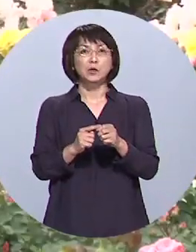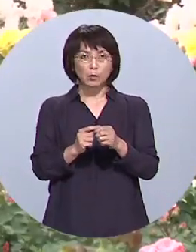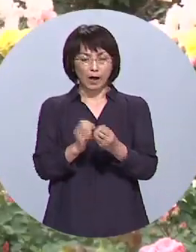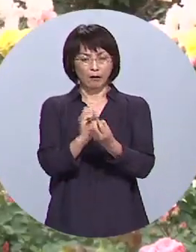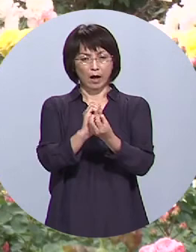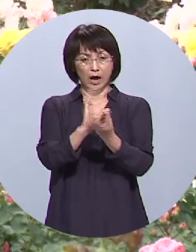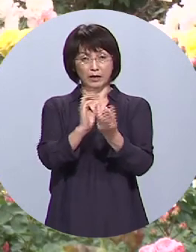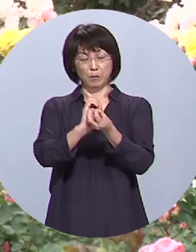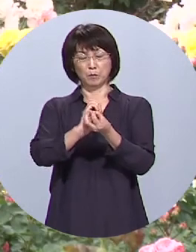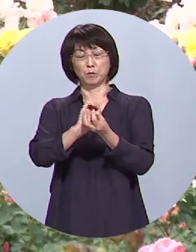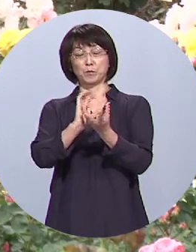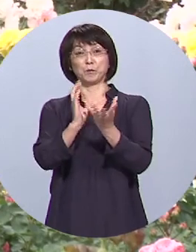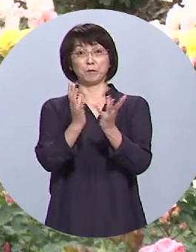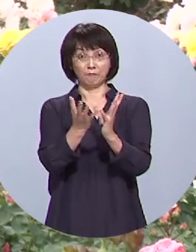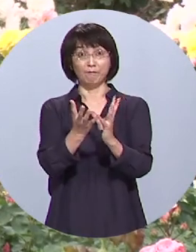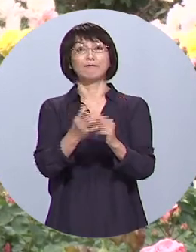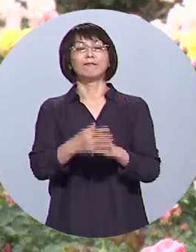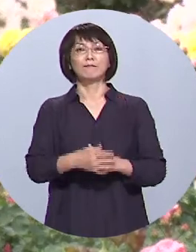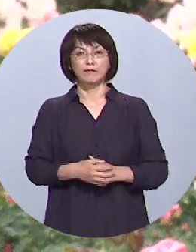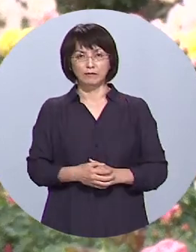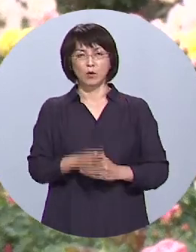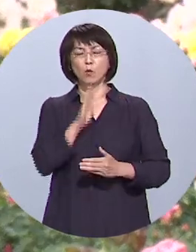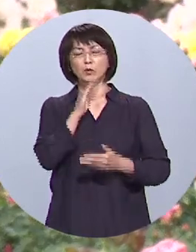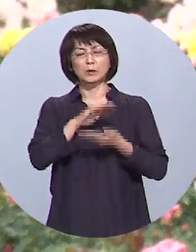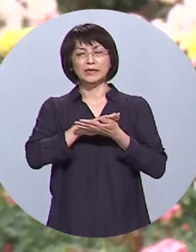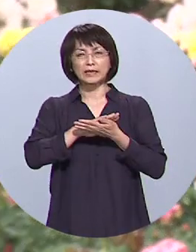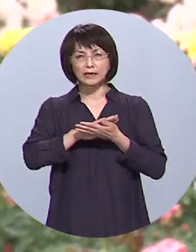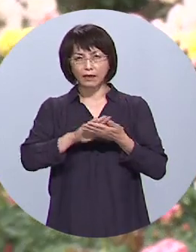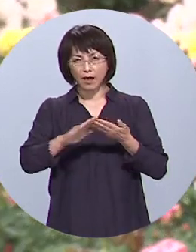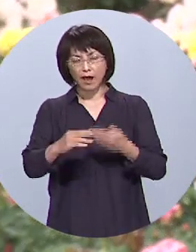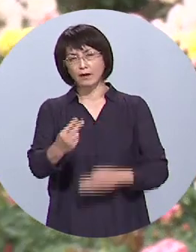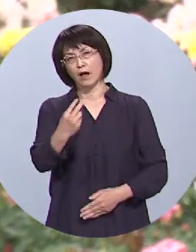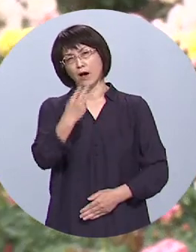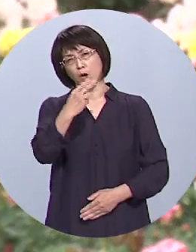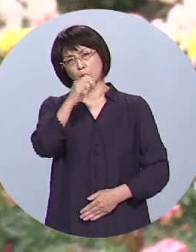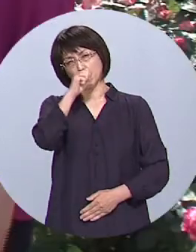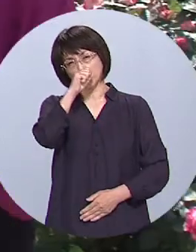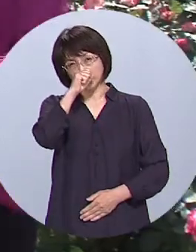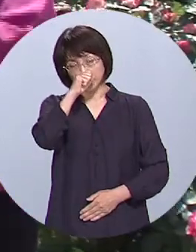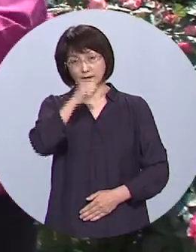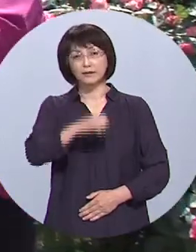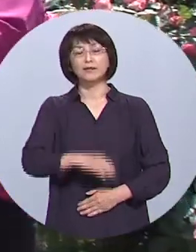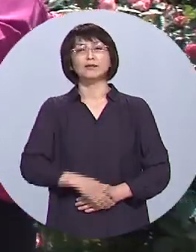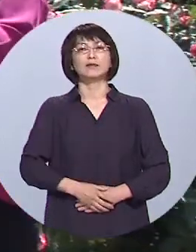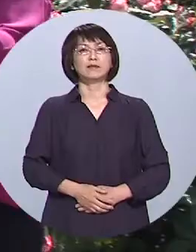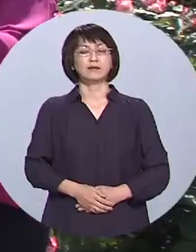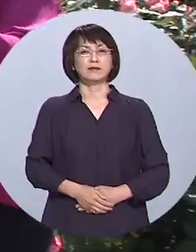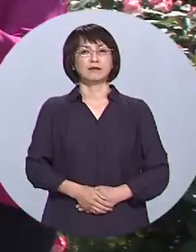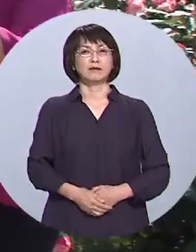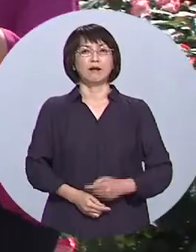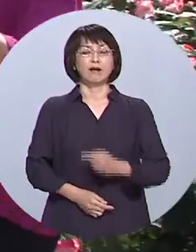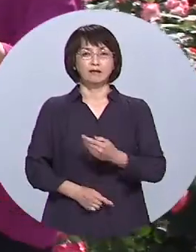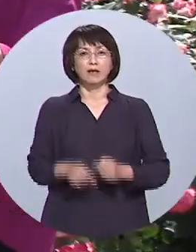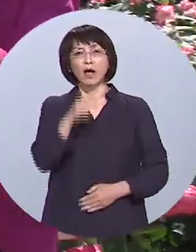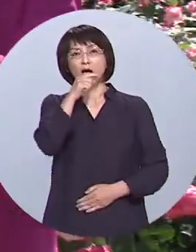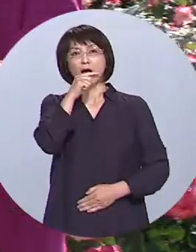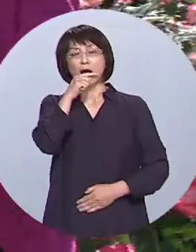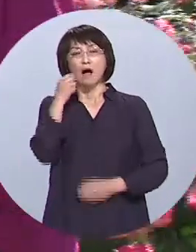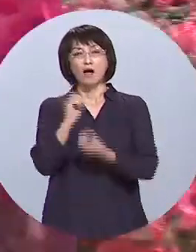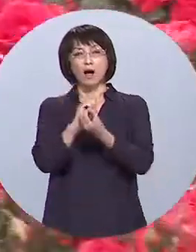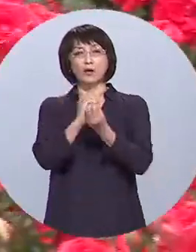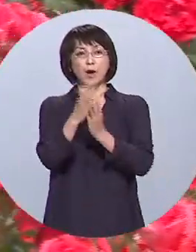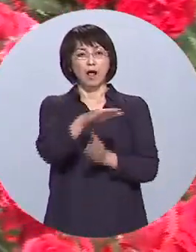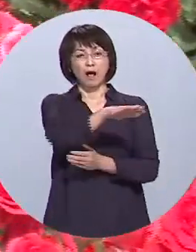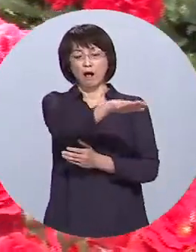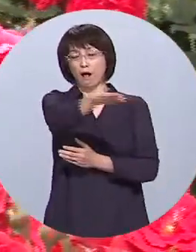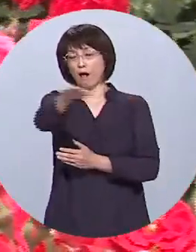きいなっていう風に感じますね。 そうなんですね、 綺麗ですしね、香りもねすごい豊かで、 うん、あっちすごい赤いバラがたくさんあり